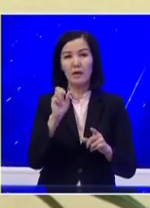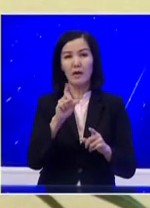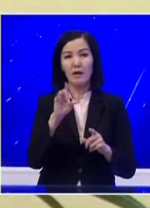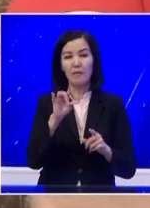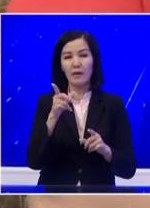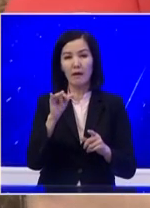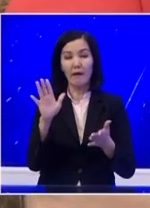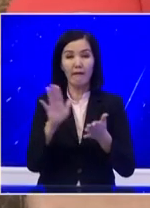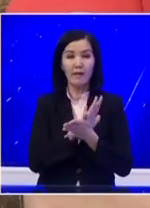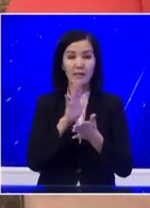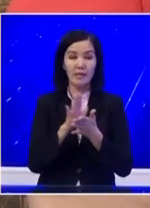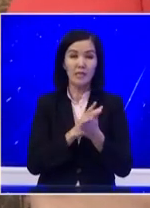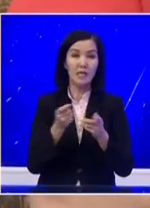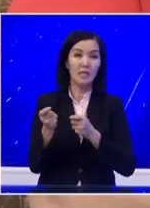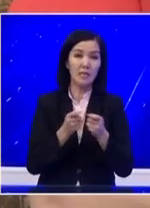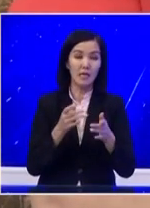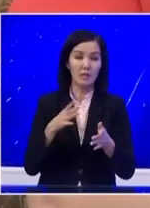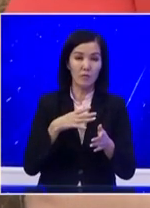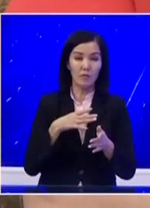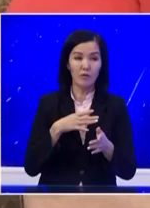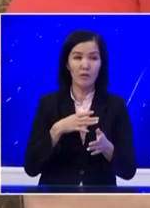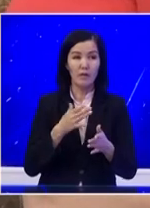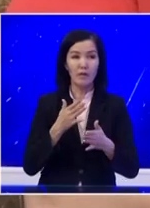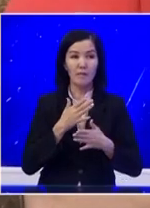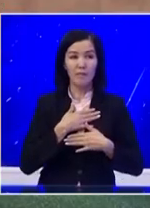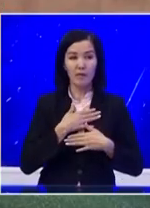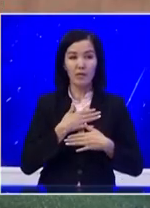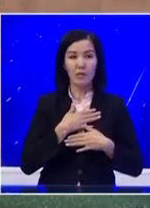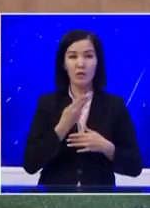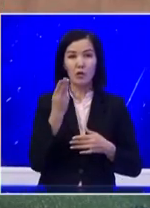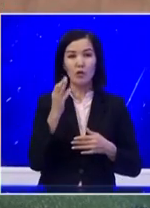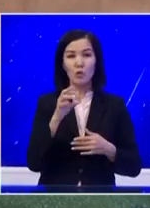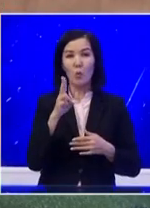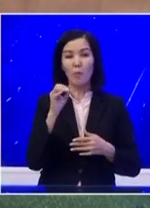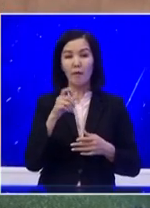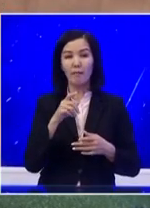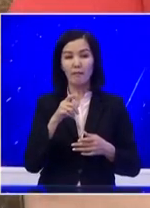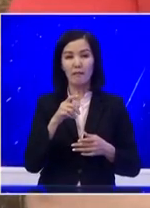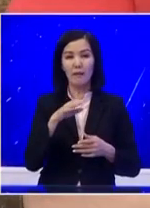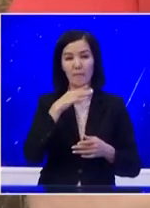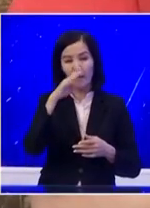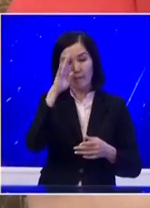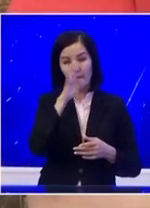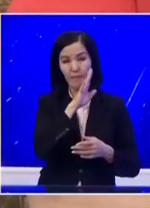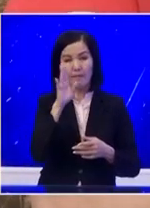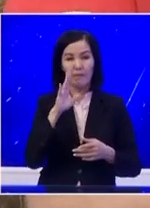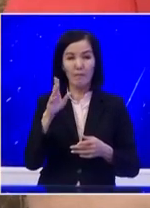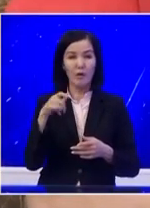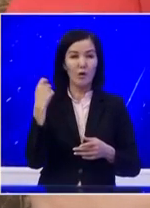болдым. Жалпы мен өзі Шопанның қызымын. Малшы отбасынан кішкентай кезімде атқа мініп